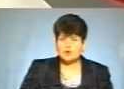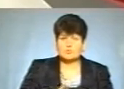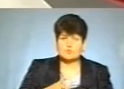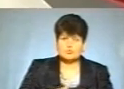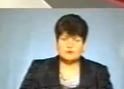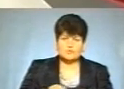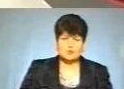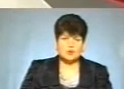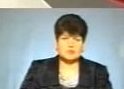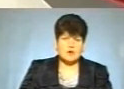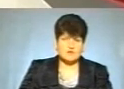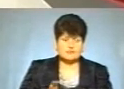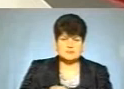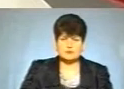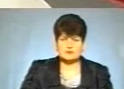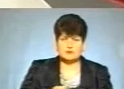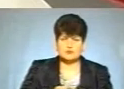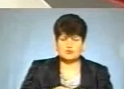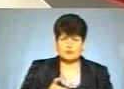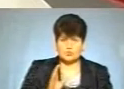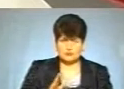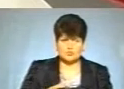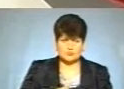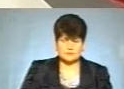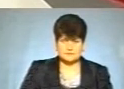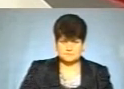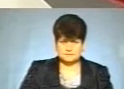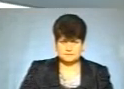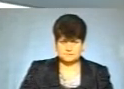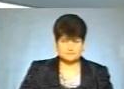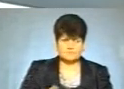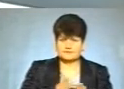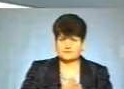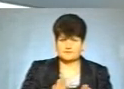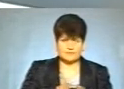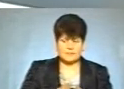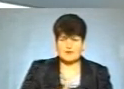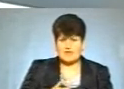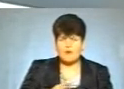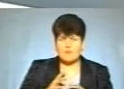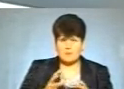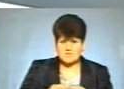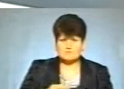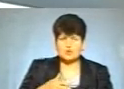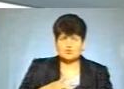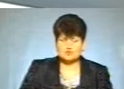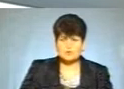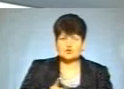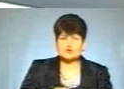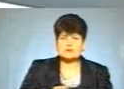всюди однаково, всі посади в кожному районі йдуть під скорочення? Ні, звичайно. Я в принципі, розумію, що це має